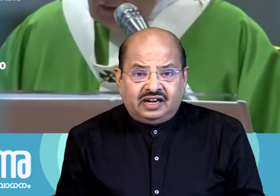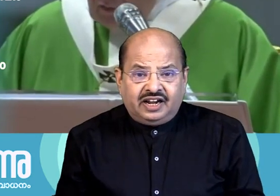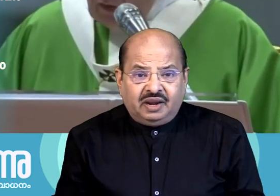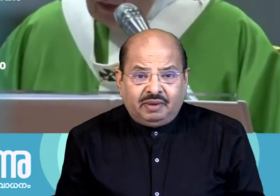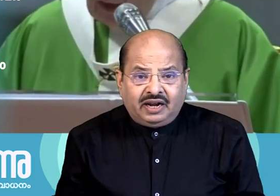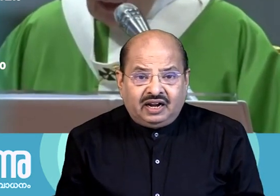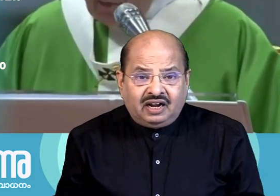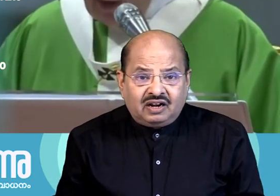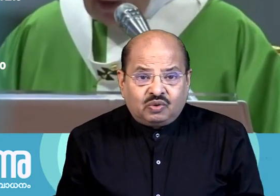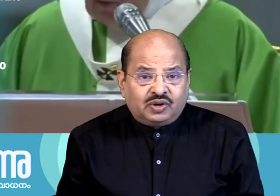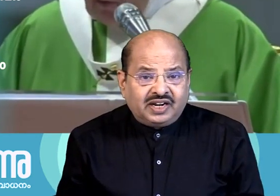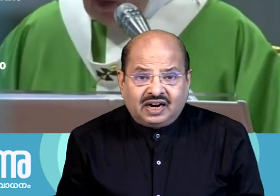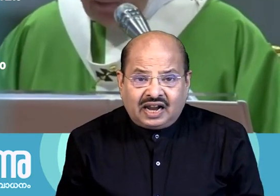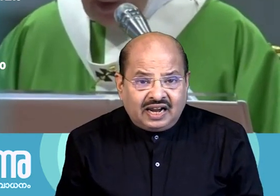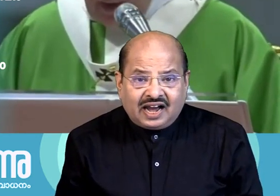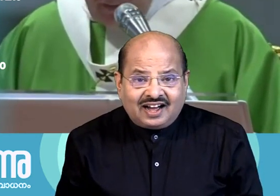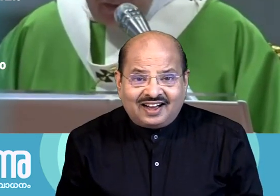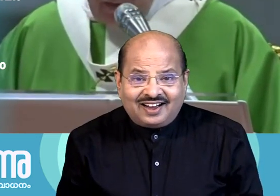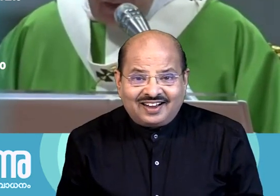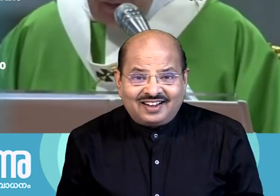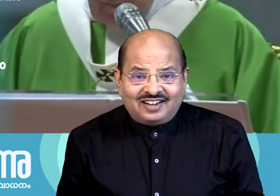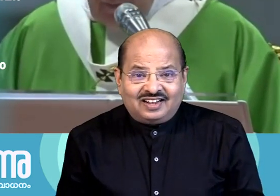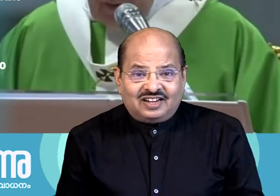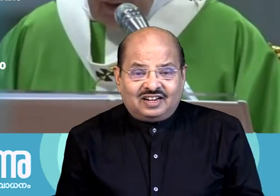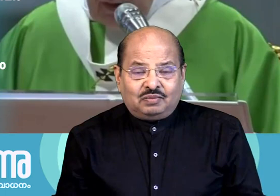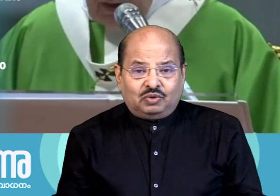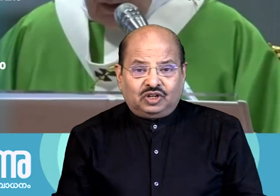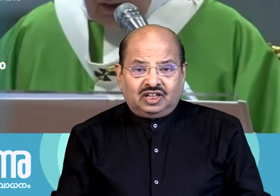യുവജനങ്ങൾ ഇനിമേലിൽ കുട്ടികളല്ല,